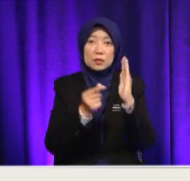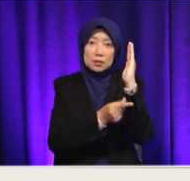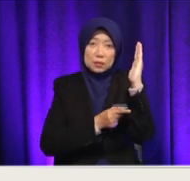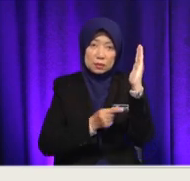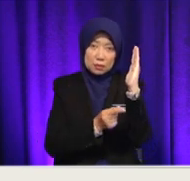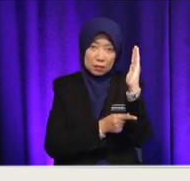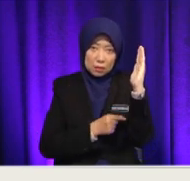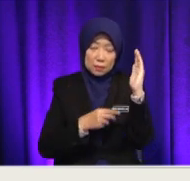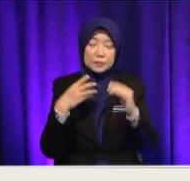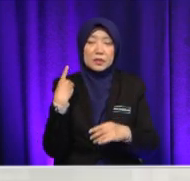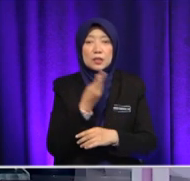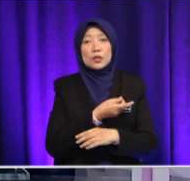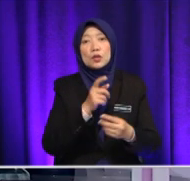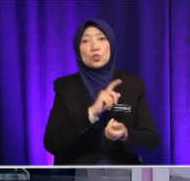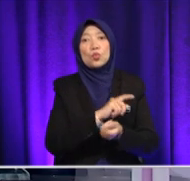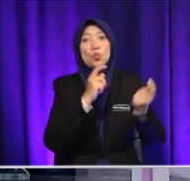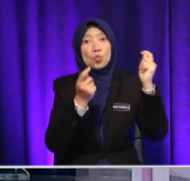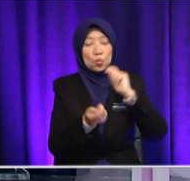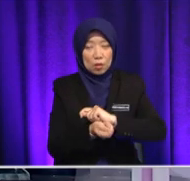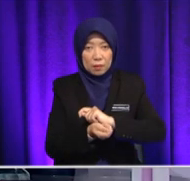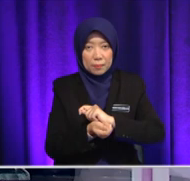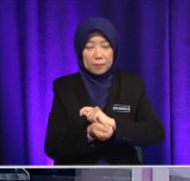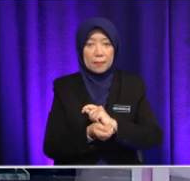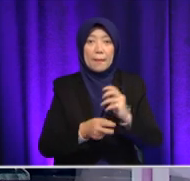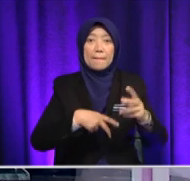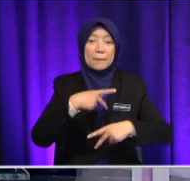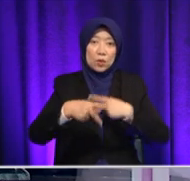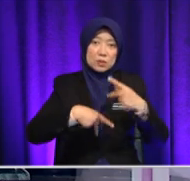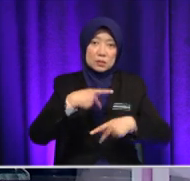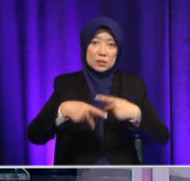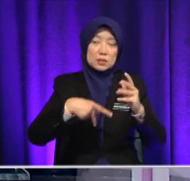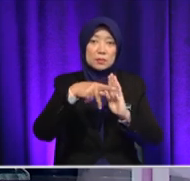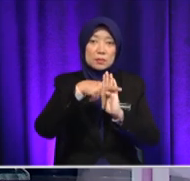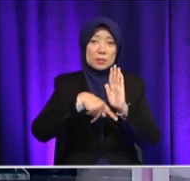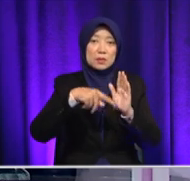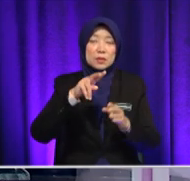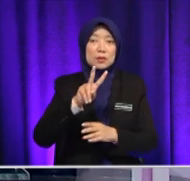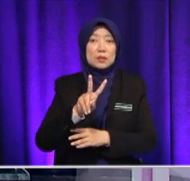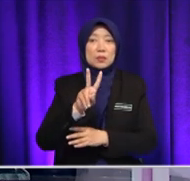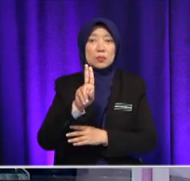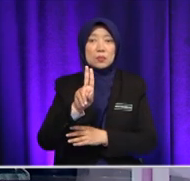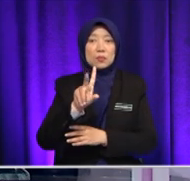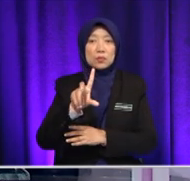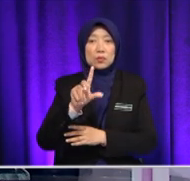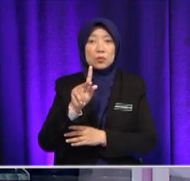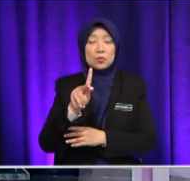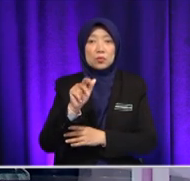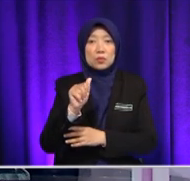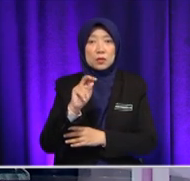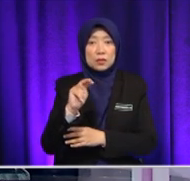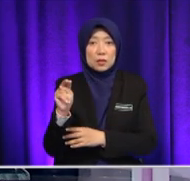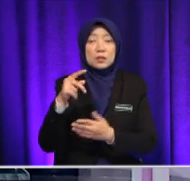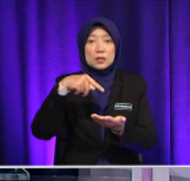tervulkan. Dia terbalik saja sebenarnya. Proses pemvulkanan getah. Hasil getah tervulkan. Okey. Proses pemvulkanan